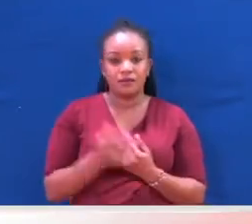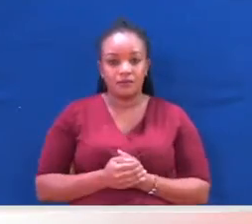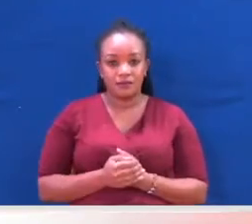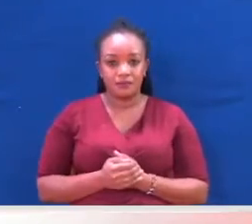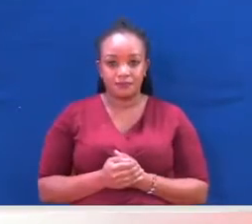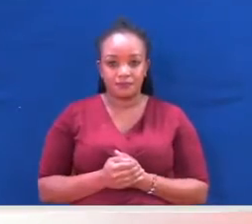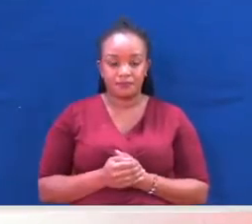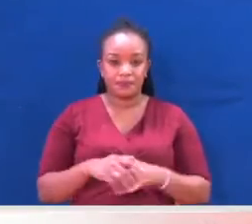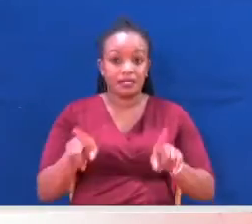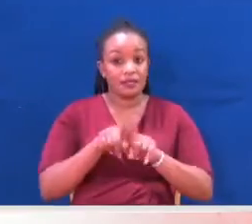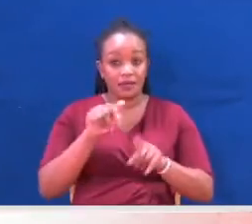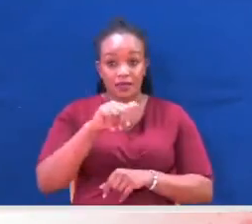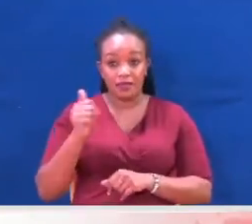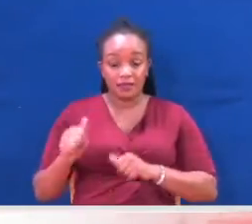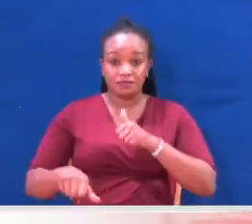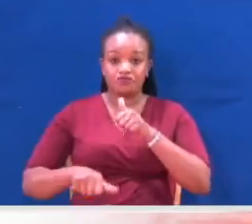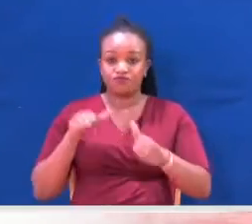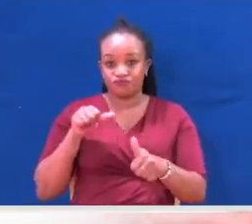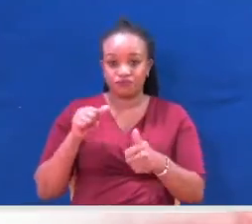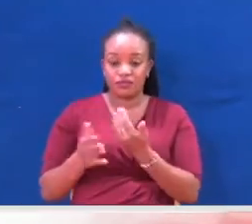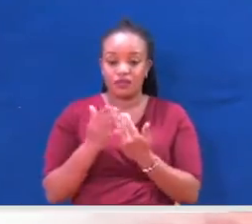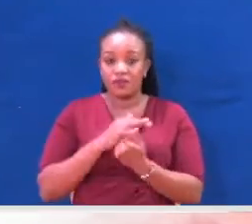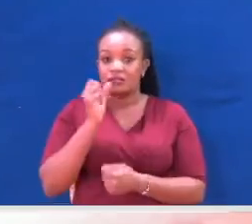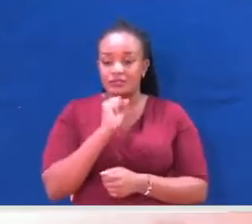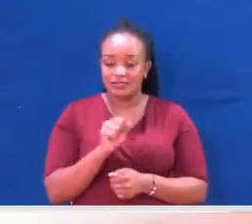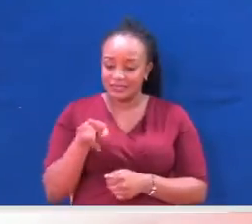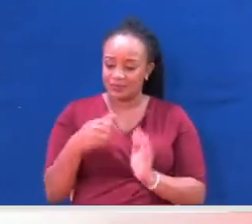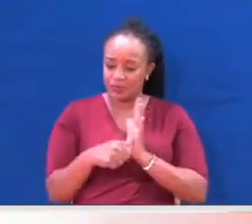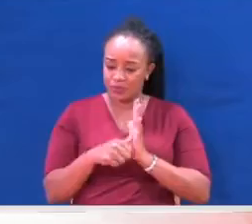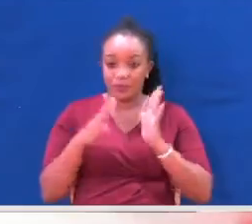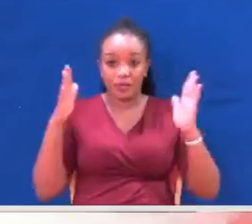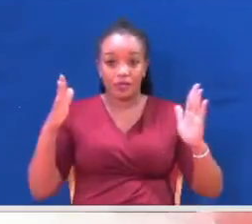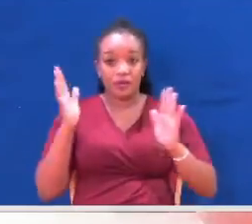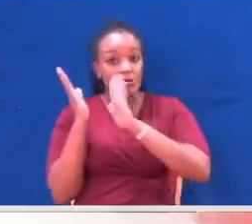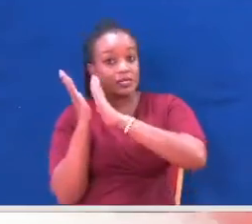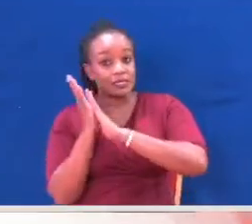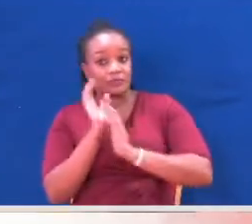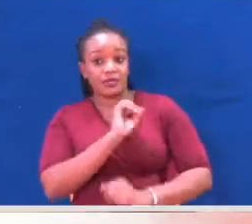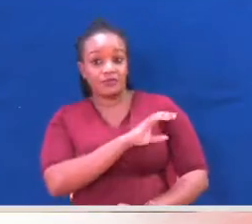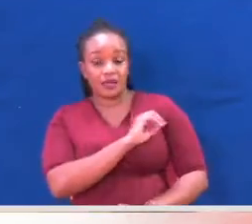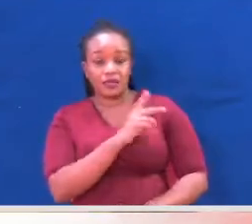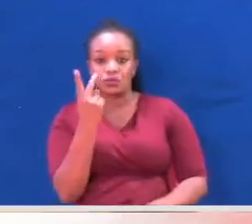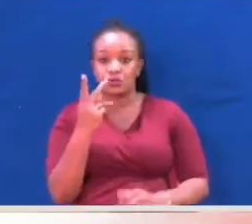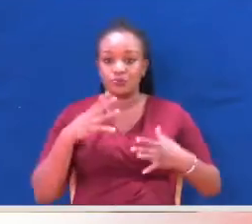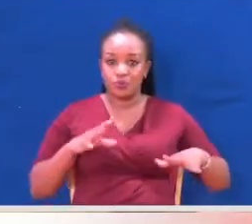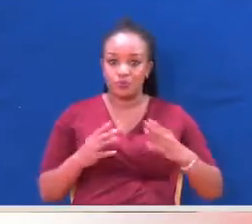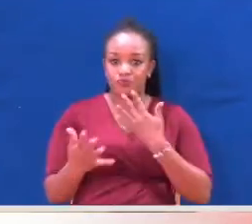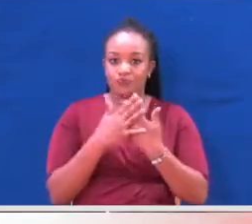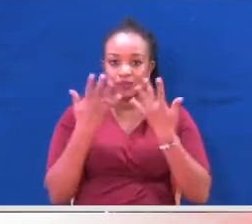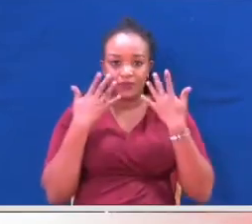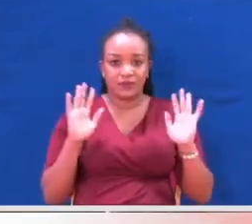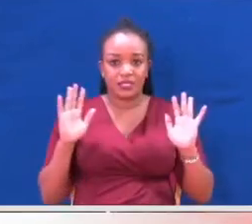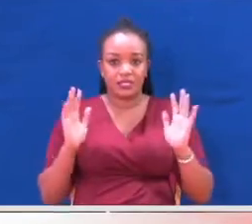wazee. Hii mambo imekuwa mingi sana, hata tunalala na uoga. Two people have been arrested so far.